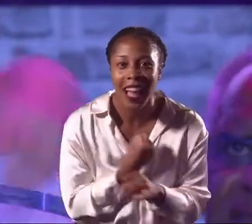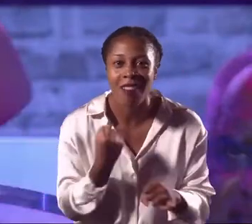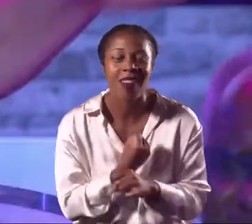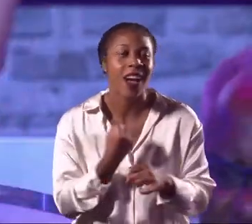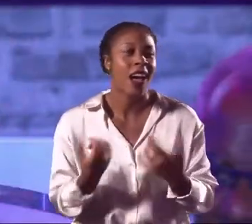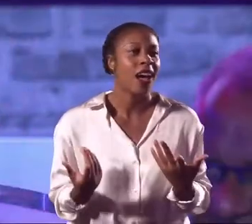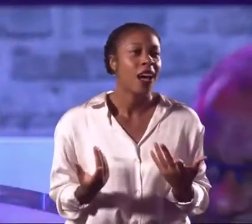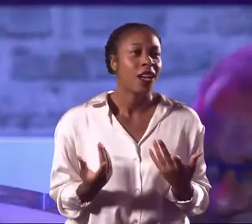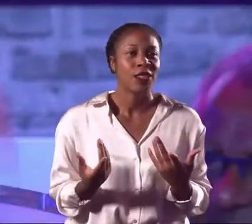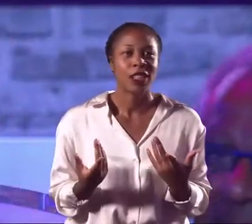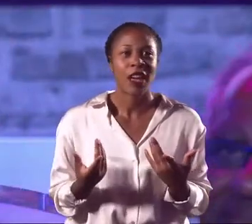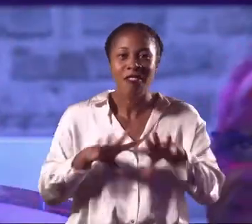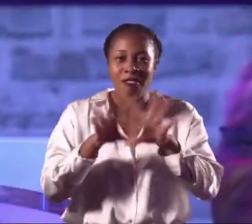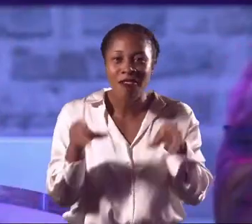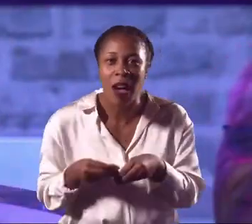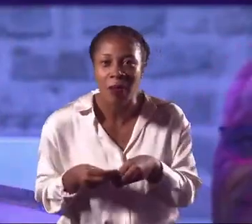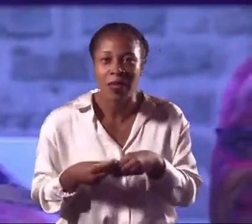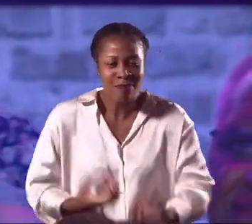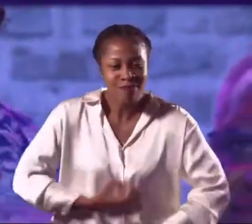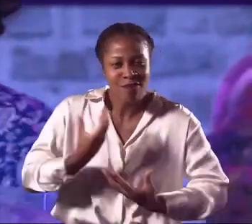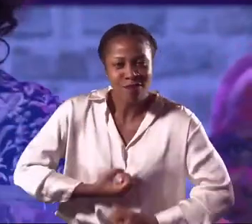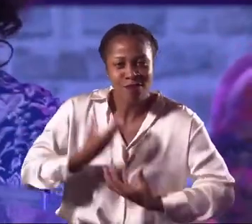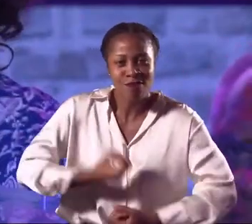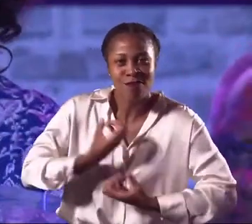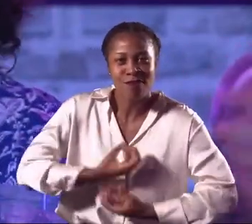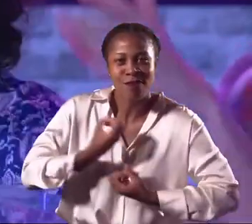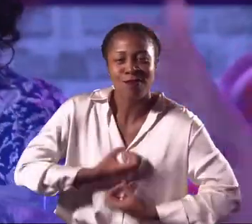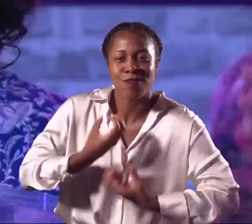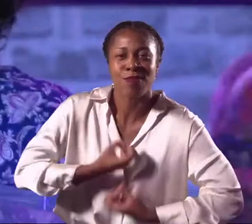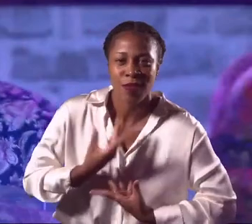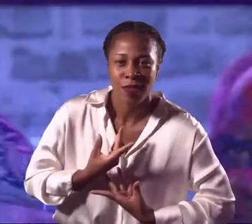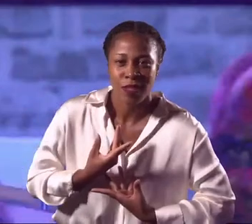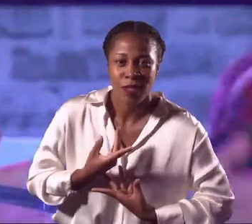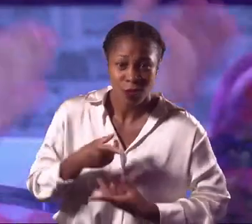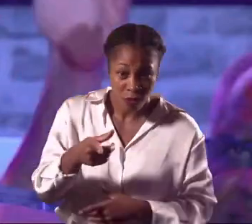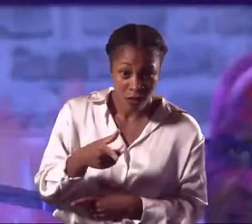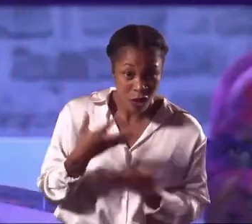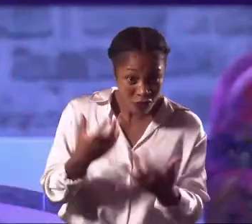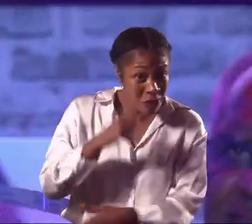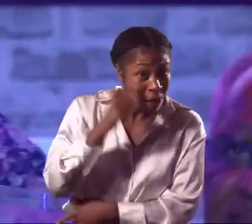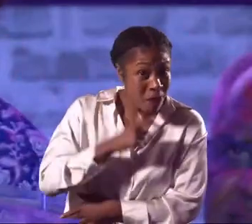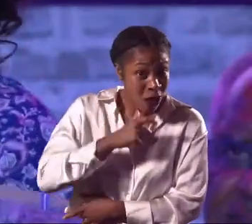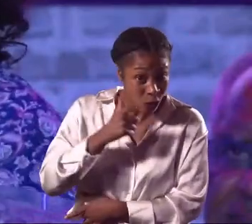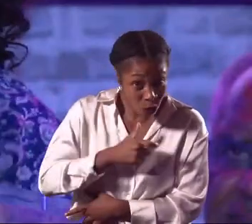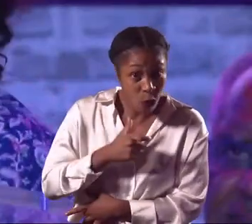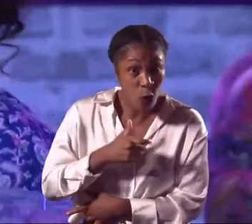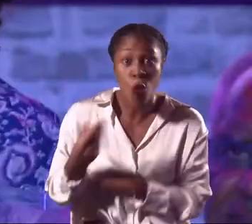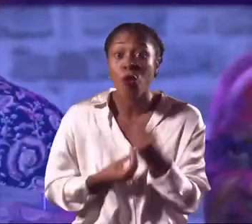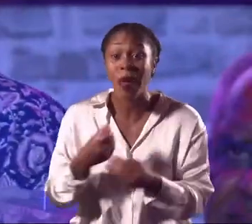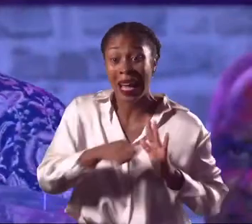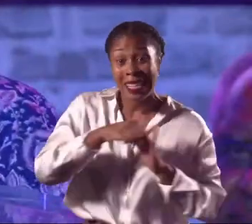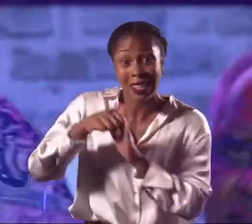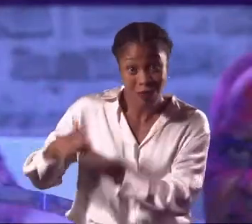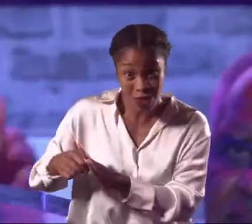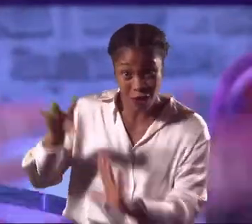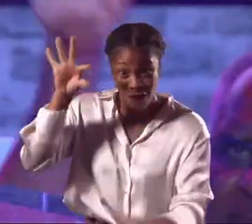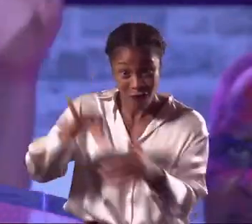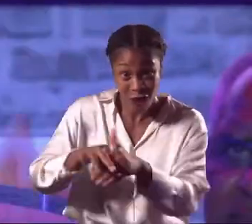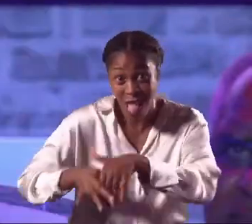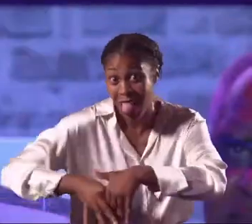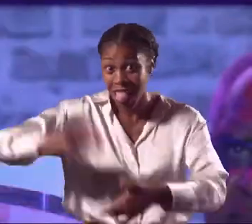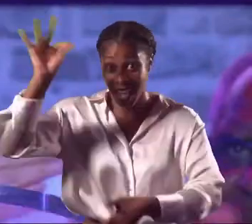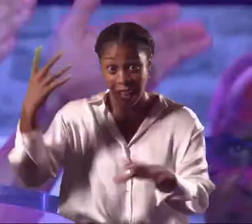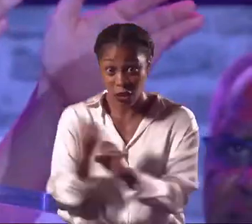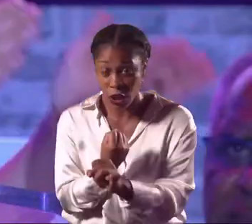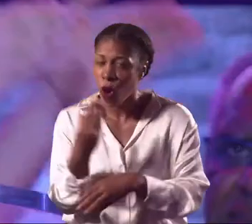travail, des déjeuners en famille le dimanche pour leur dire « Est-ce que tu veux qu'Emmanuel Macron ou l'extrême droite remporte cette élection ?» Ou est-ce